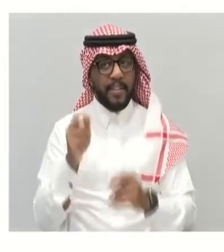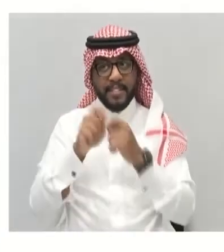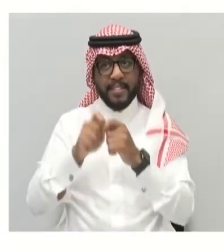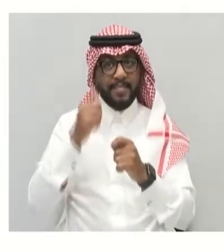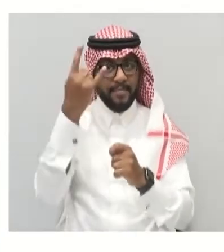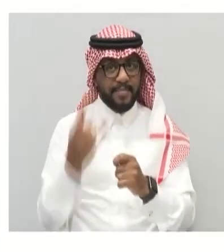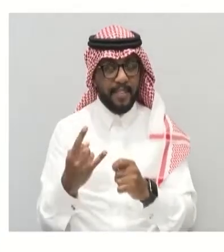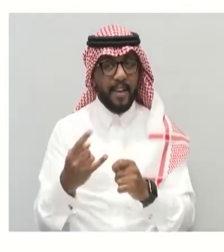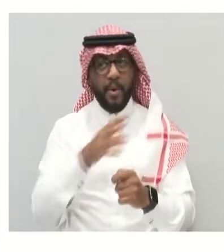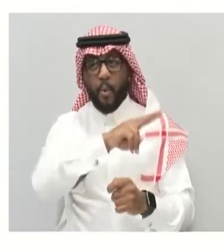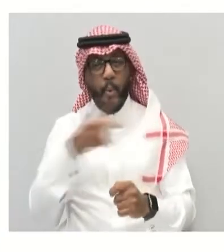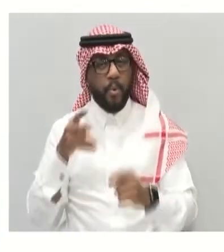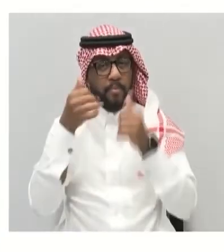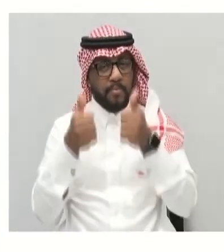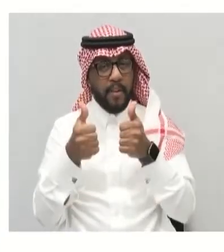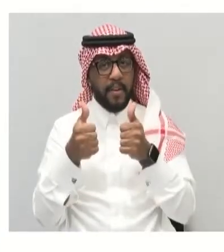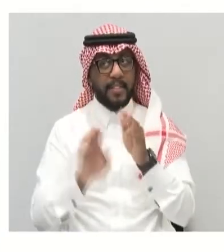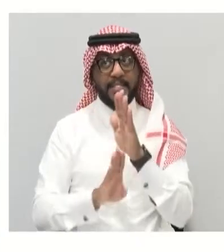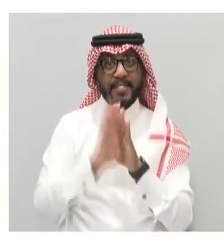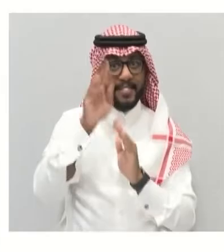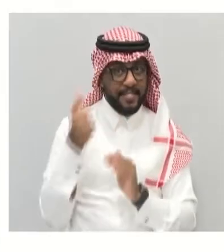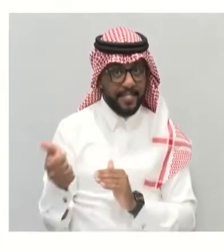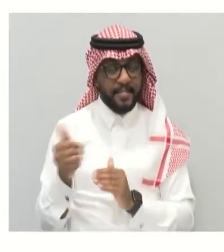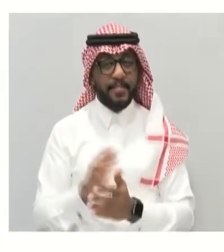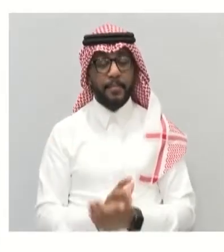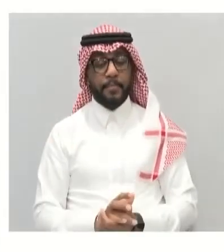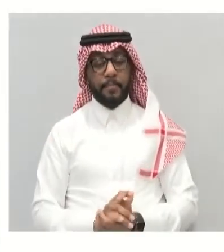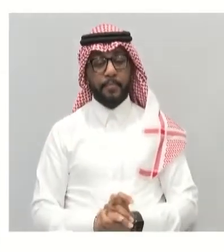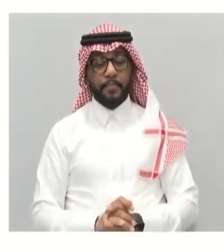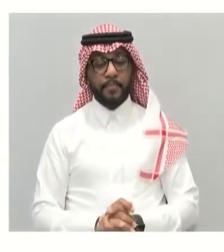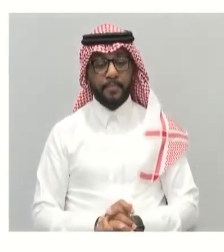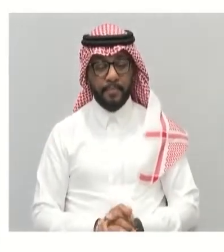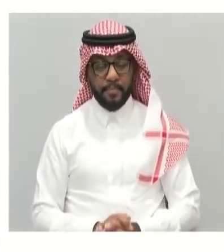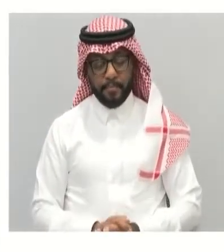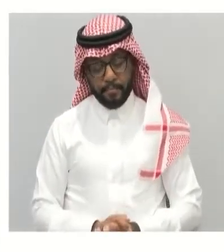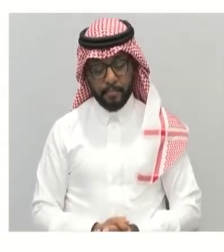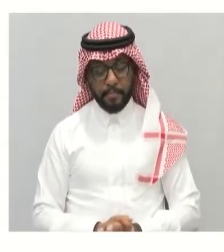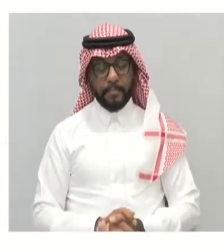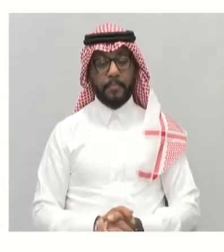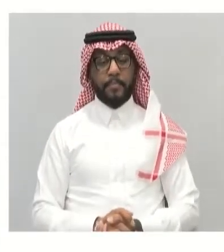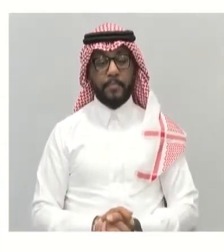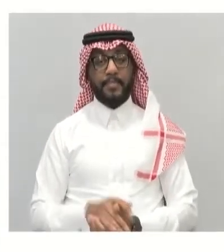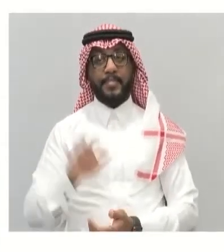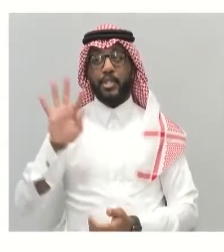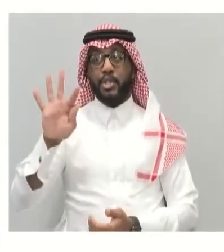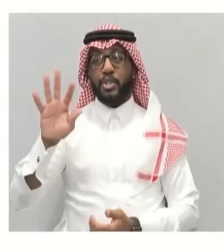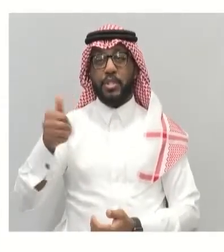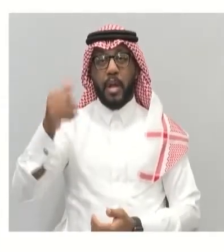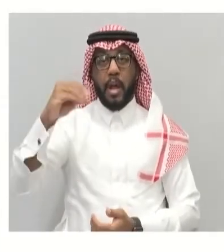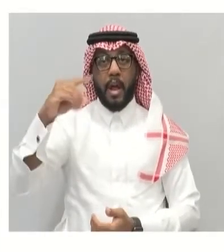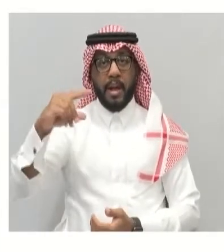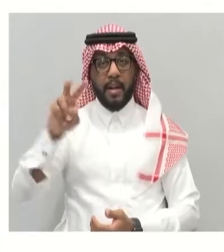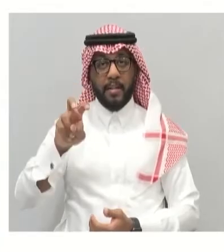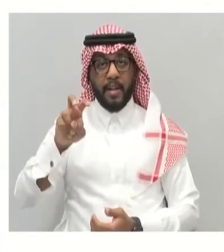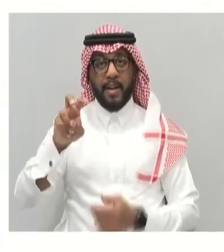اذا هنا الحال شاهده وهنا الحال حال مشجعين ويريد الاعراب اكمل